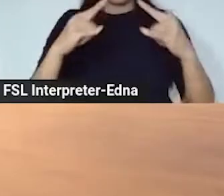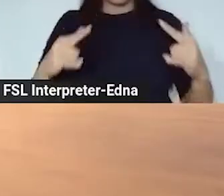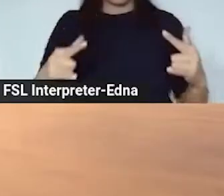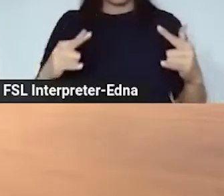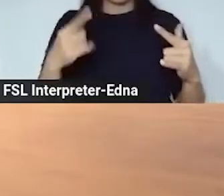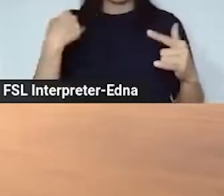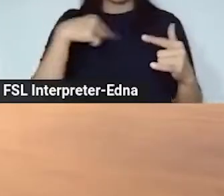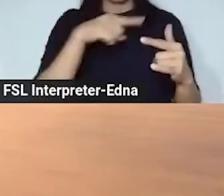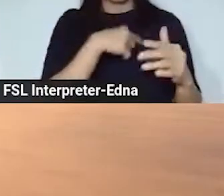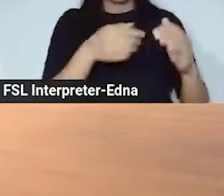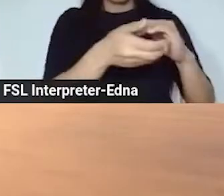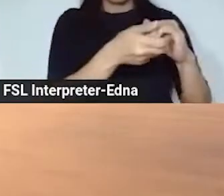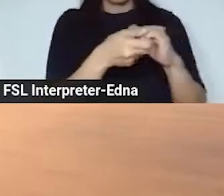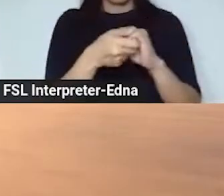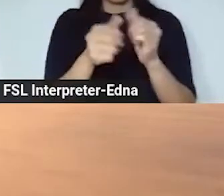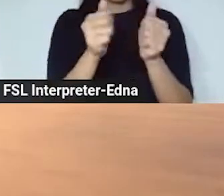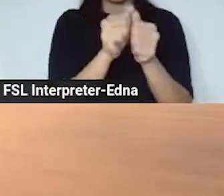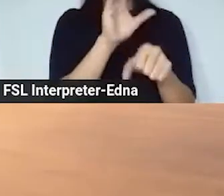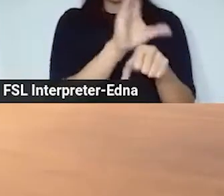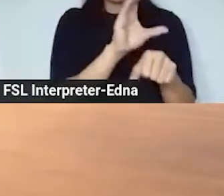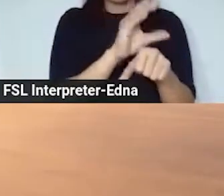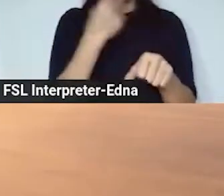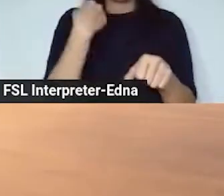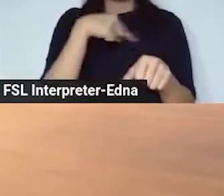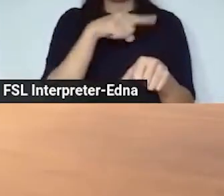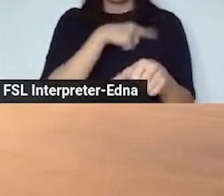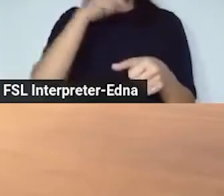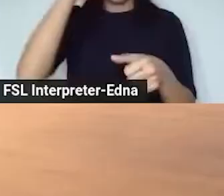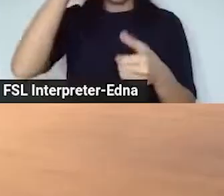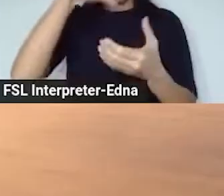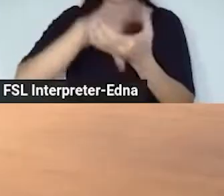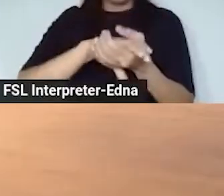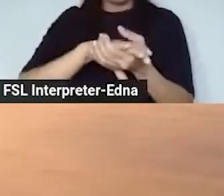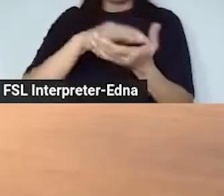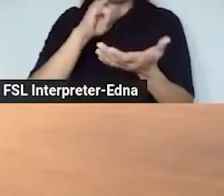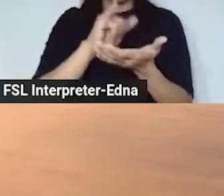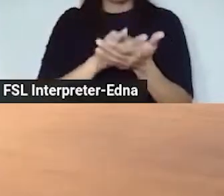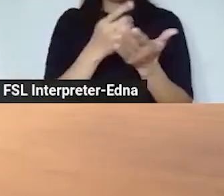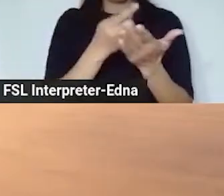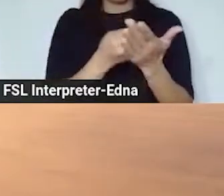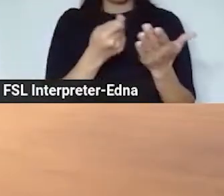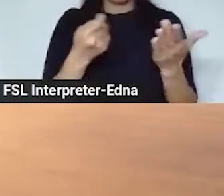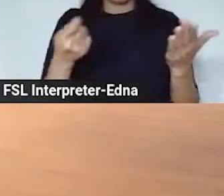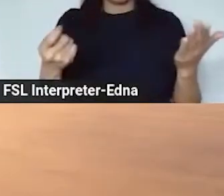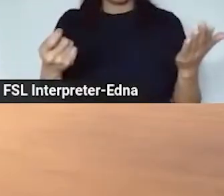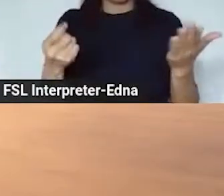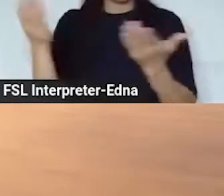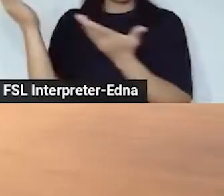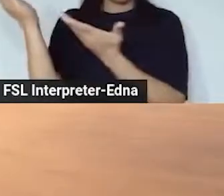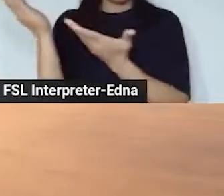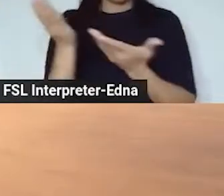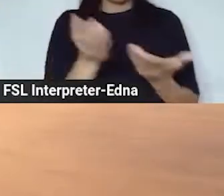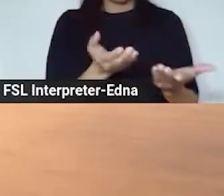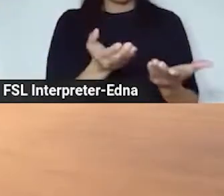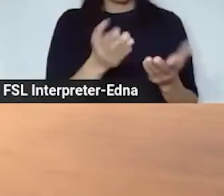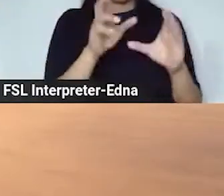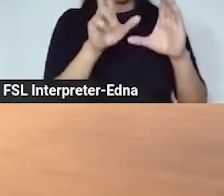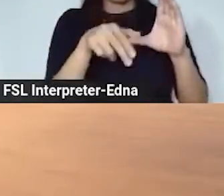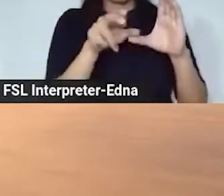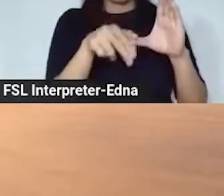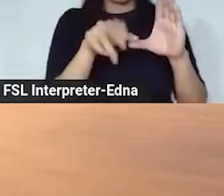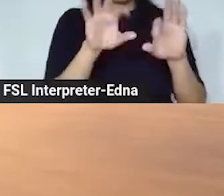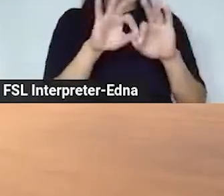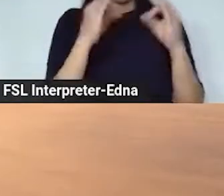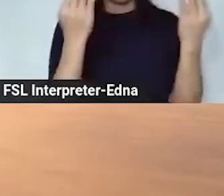with churches kasi po naniniwala kami na it could be a tool in bringing of the PWDs and their families